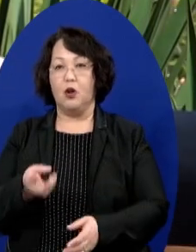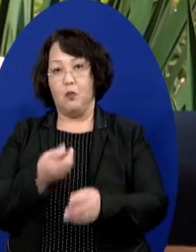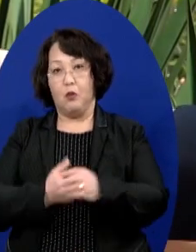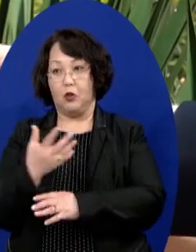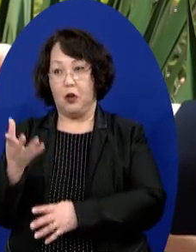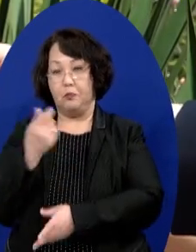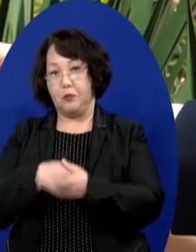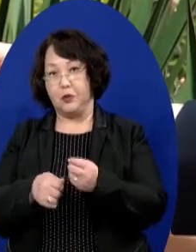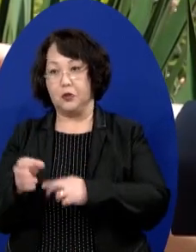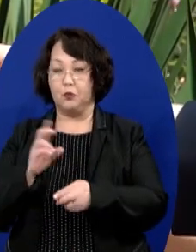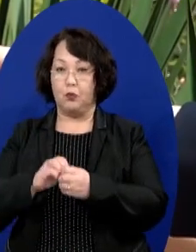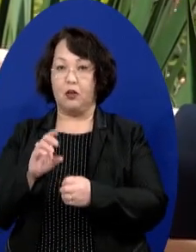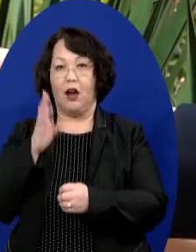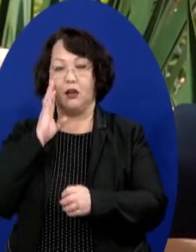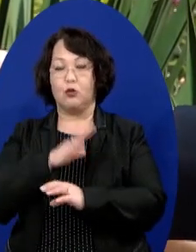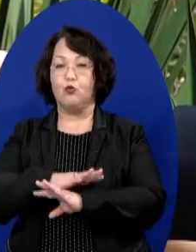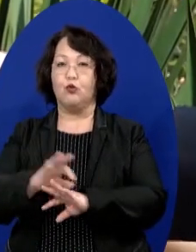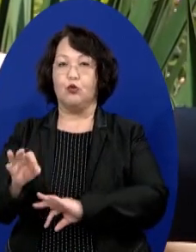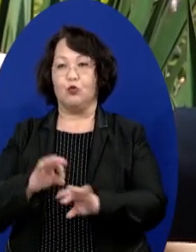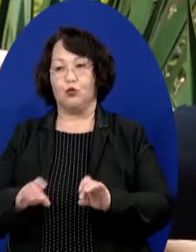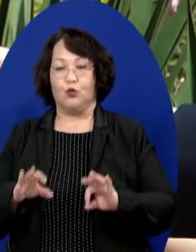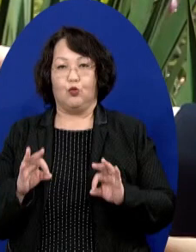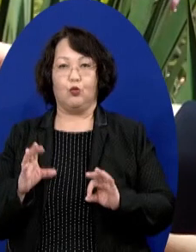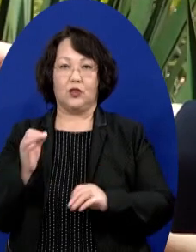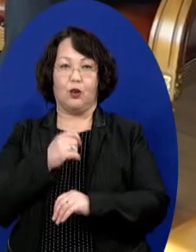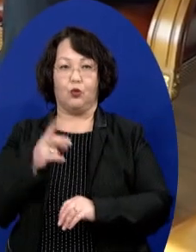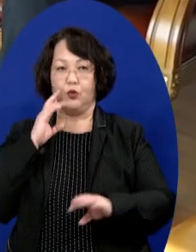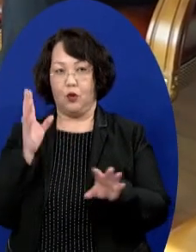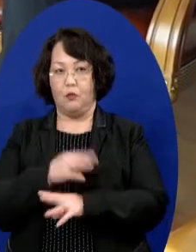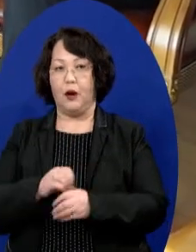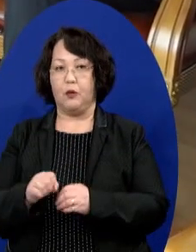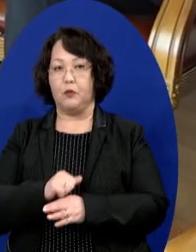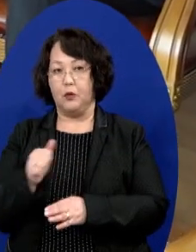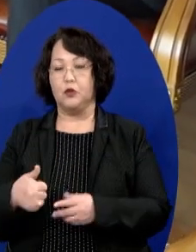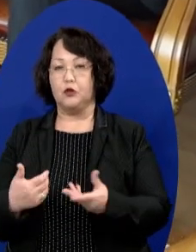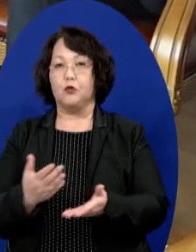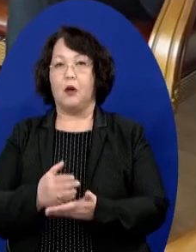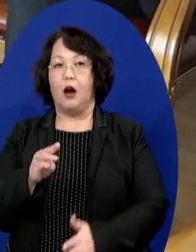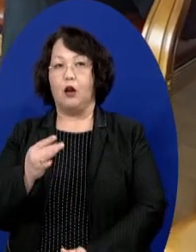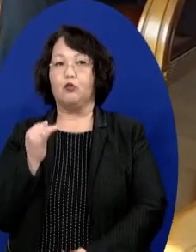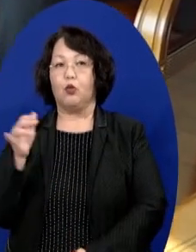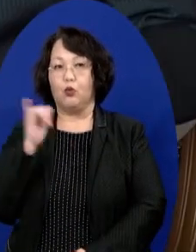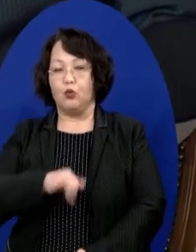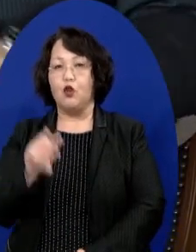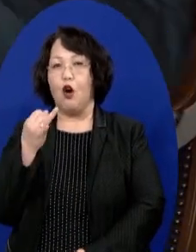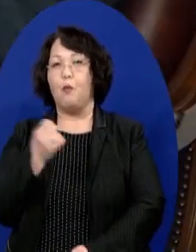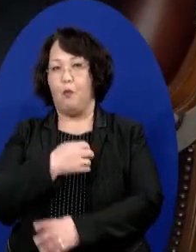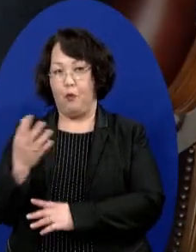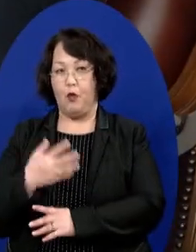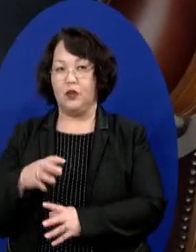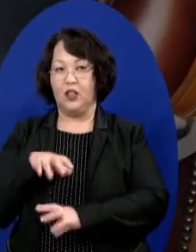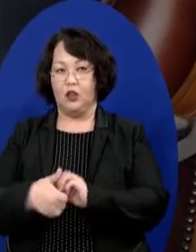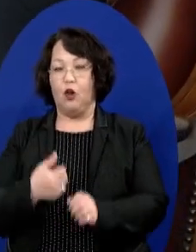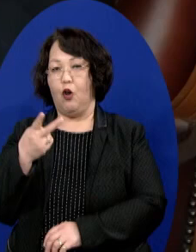бас өөр хөнгөлөлт системтэй байх шинэ санхүүгийн юм зүүн механизмуудыг бүрдүүлж өгсөн. Бүгд найрамдах Турк улс ойн хэмжээгээрээ дэлхийд